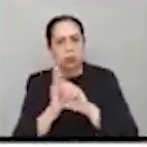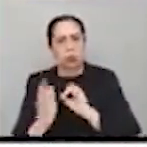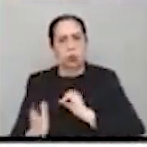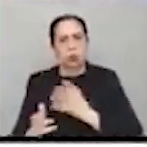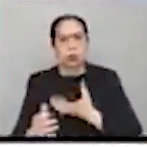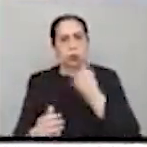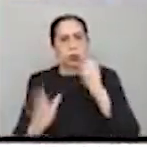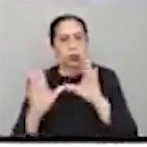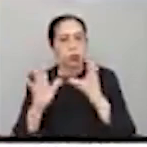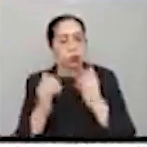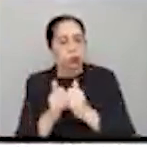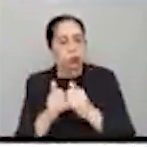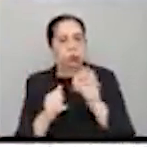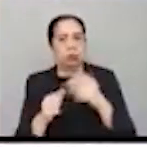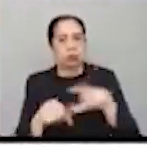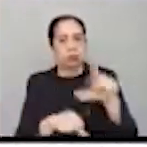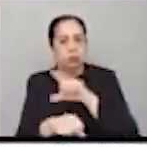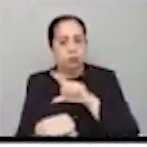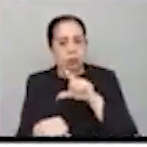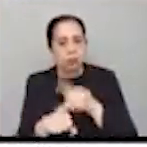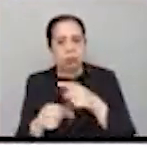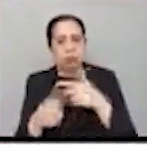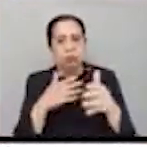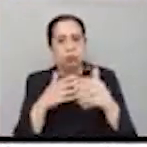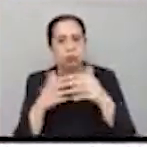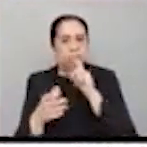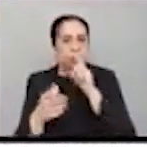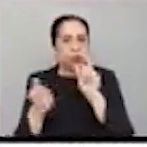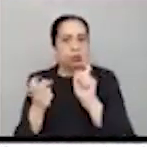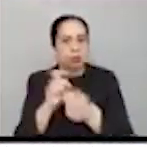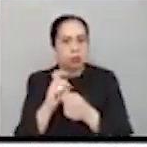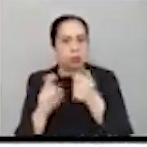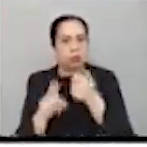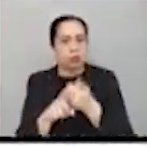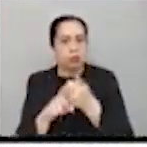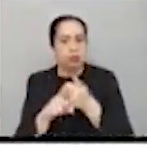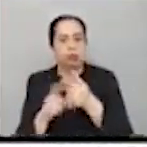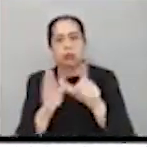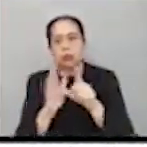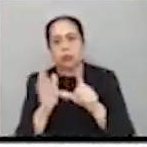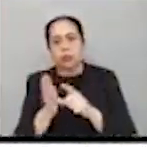korporasyon at lupa kahit hindi baguhin ang saligang batas.